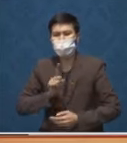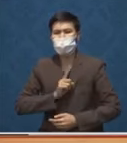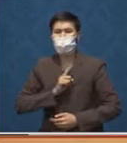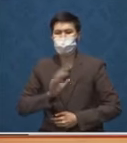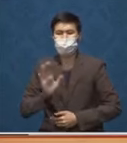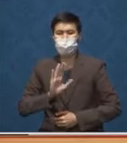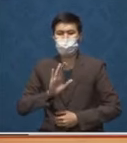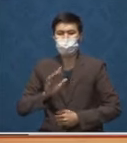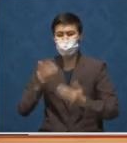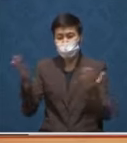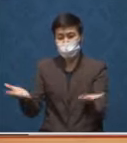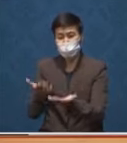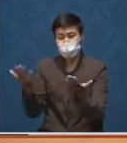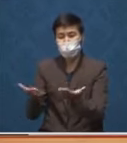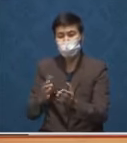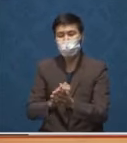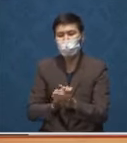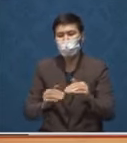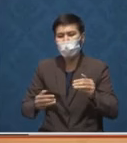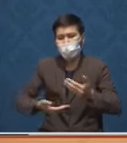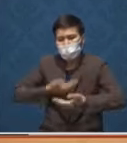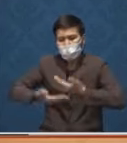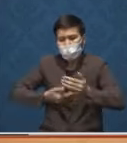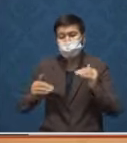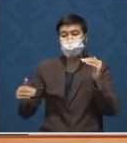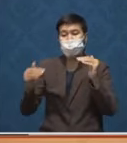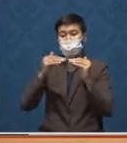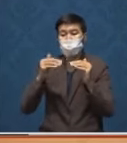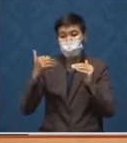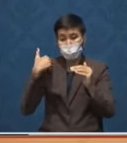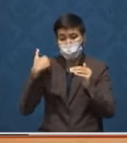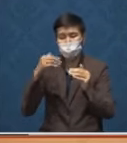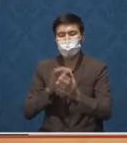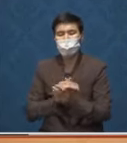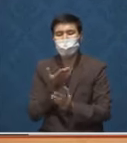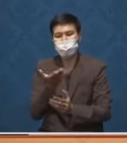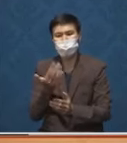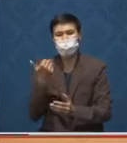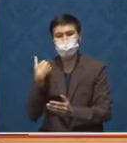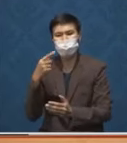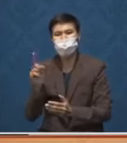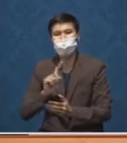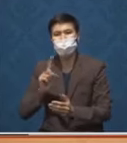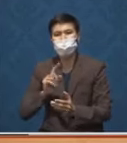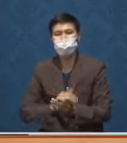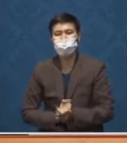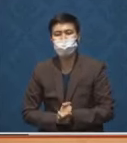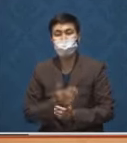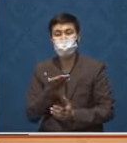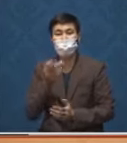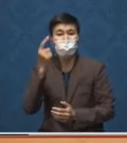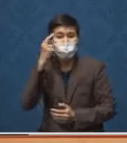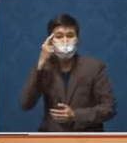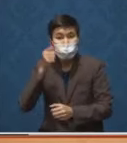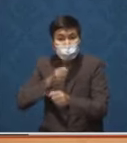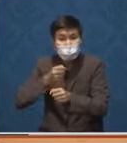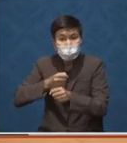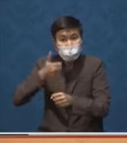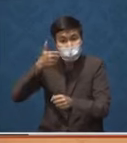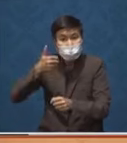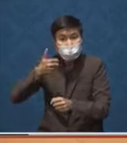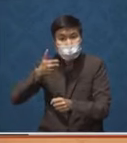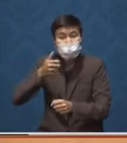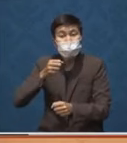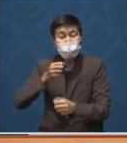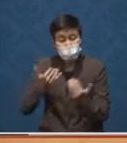ธรรมบ้างหรือไม่ถ้ามีคืออะไรเป็นอย่างไรบ้างท่านคิดว่าท่านทำดีทำได้ดีพอ